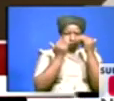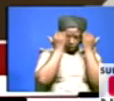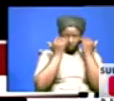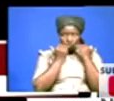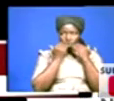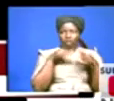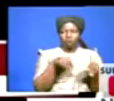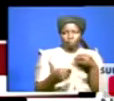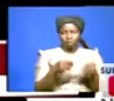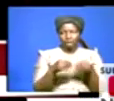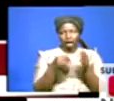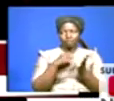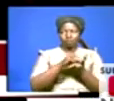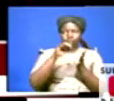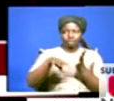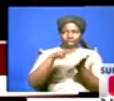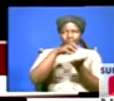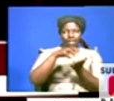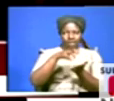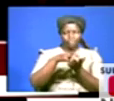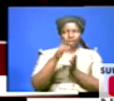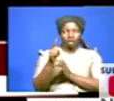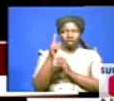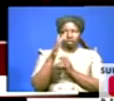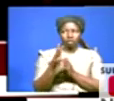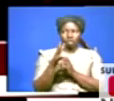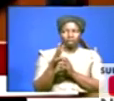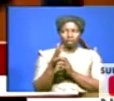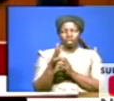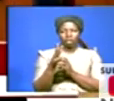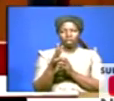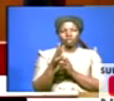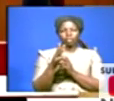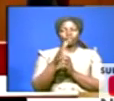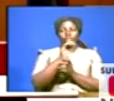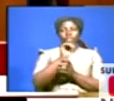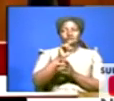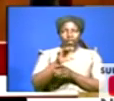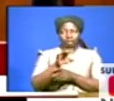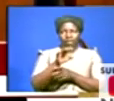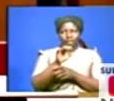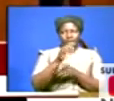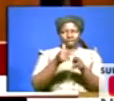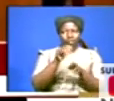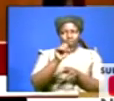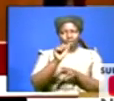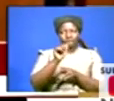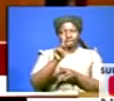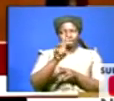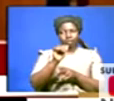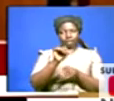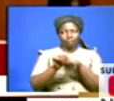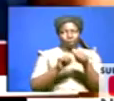ombi la mawakili wa mgombeaji ugavana wa chama cha ANC Sakwa Bunyasi kuhusu kuhesabiwa upya kwa kura katika kesi